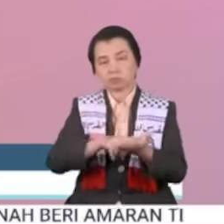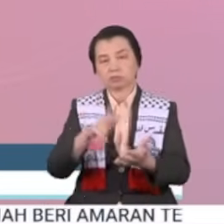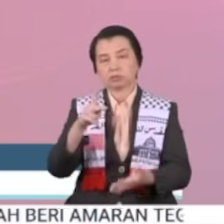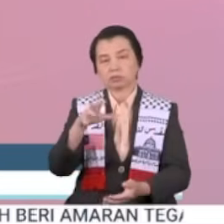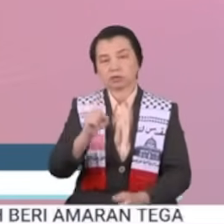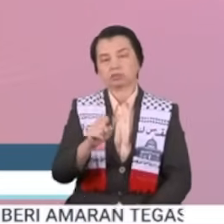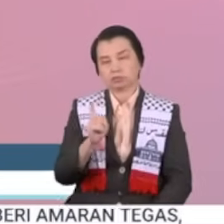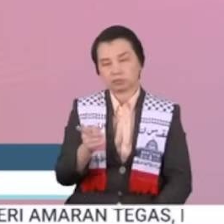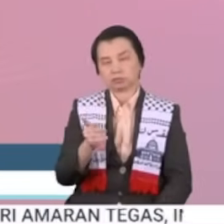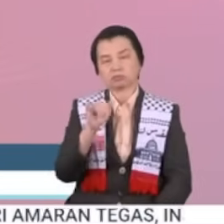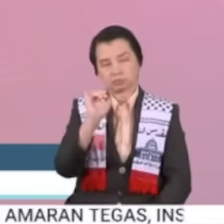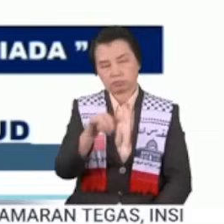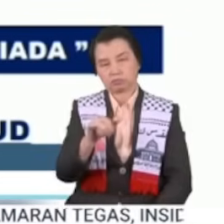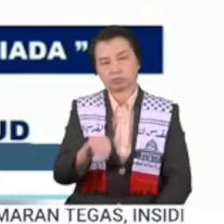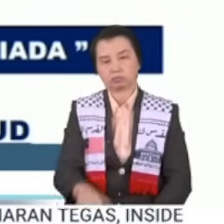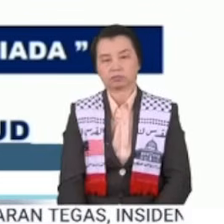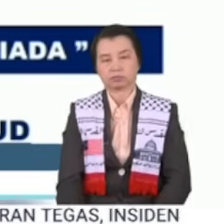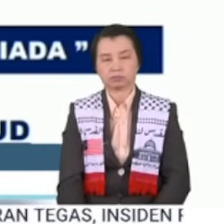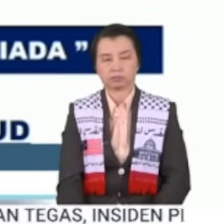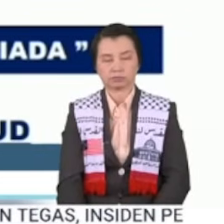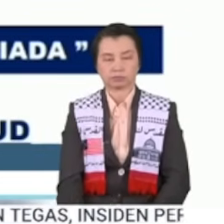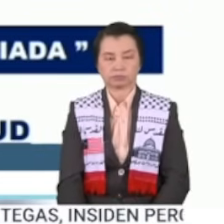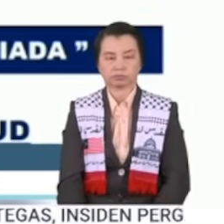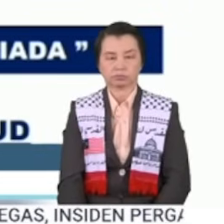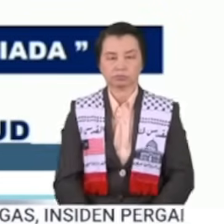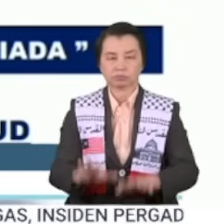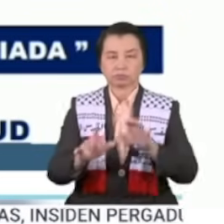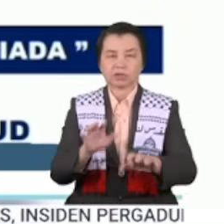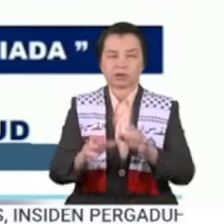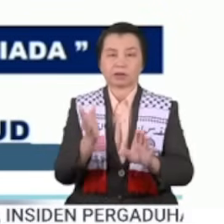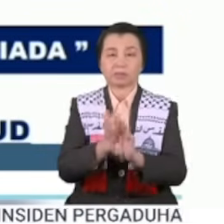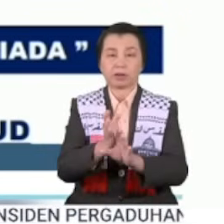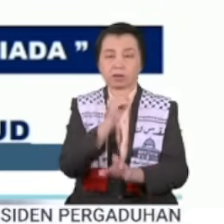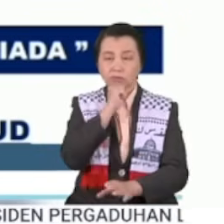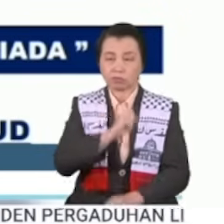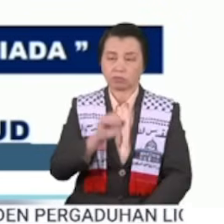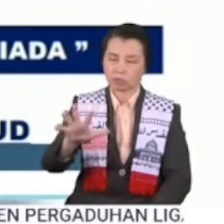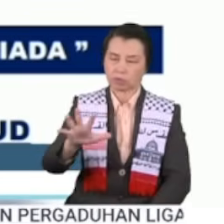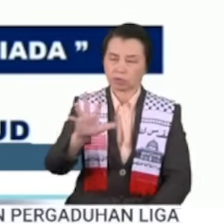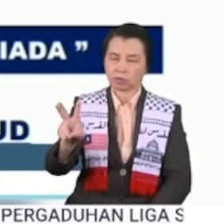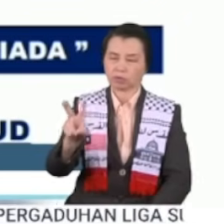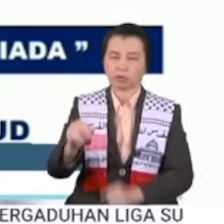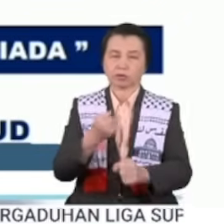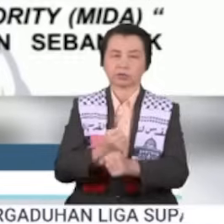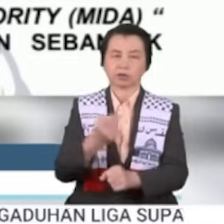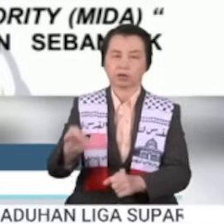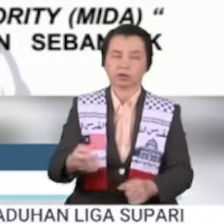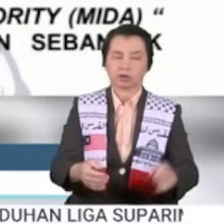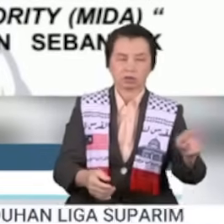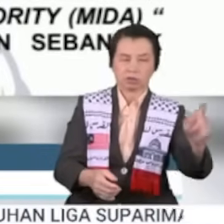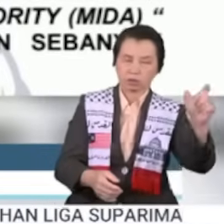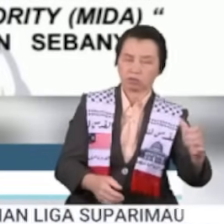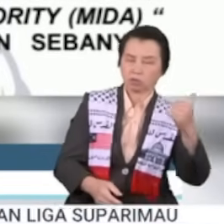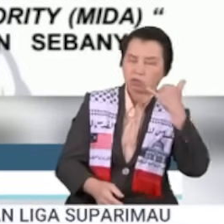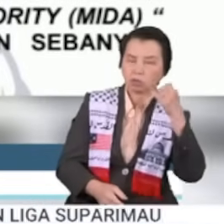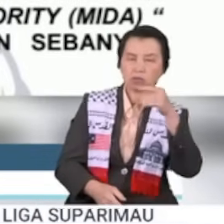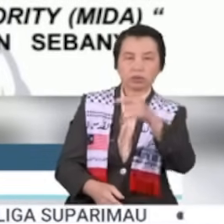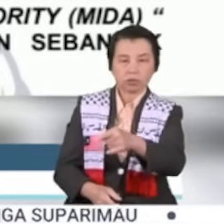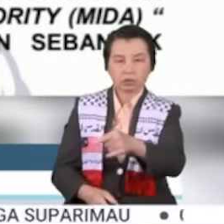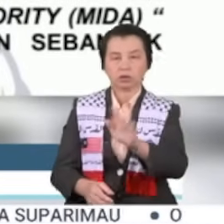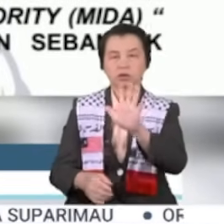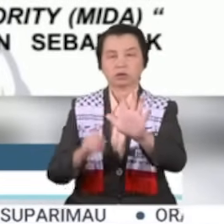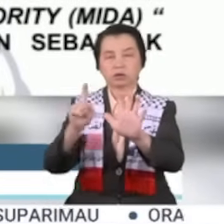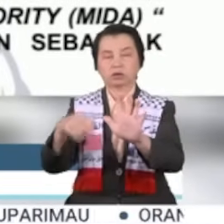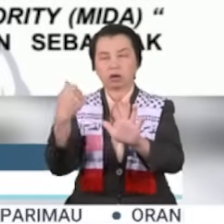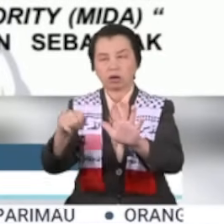kes berkenaan kerani bank berusia 52 tahun itu telah dihubungi seorang suspek pada 5 Oktober